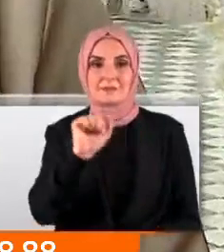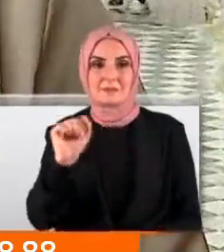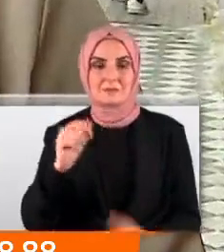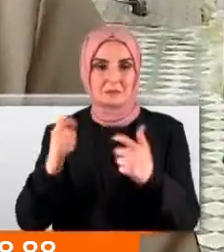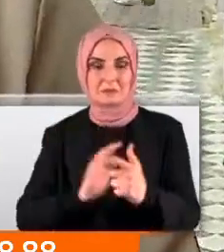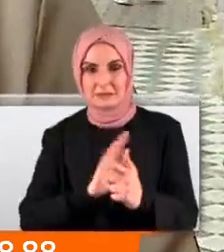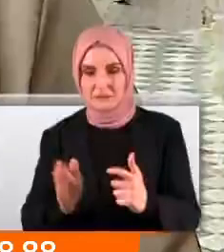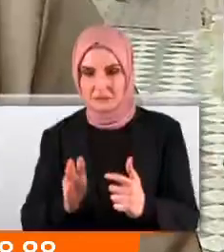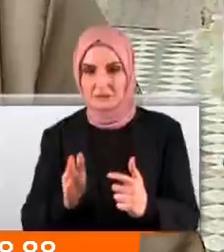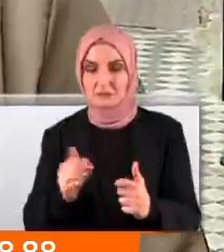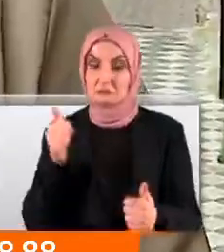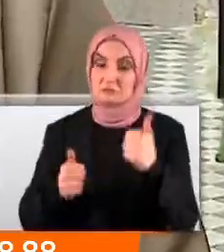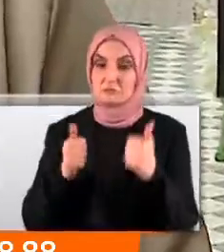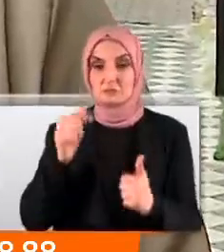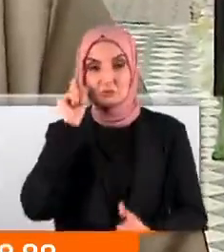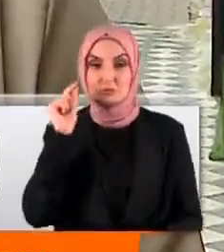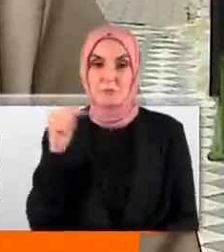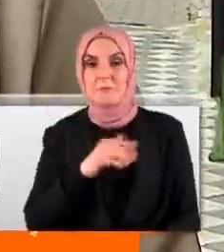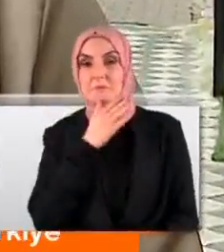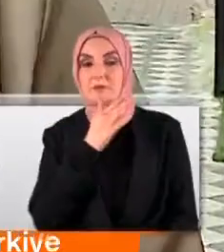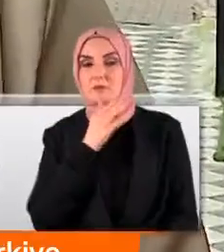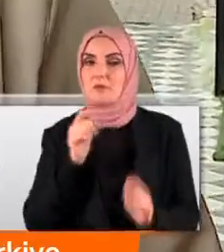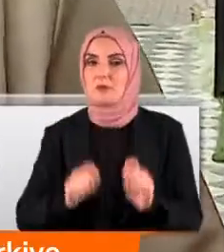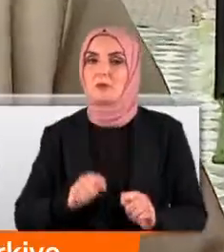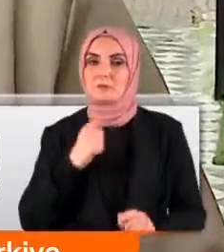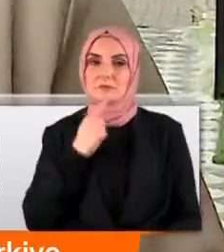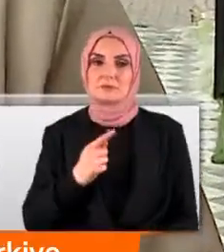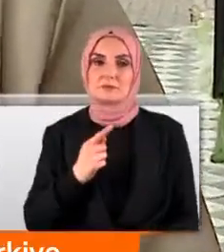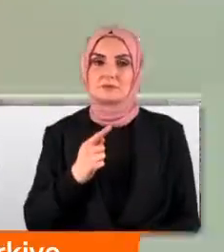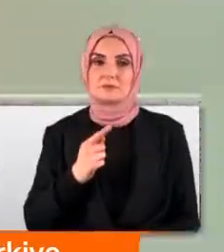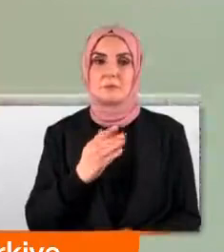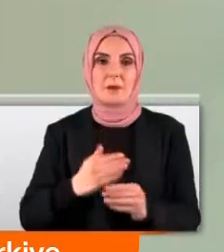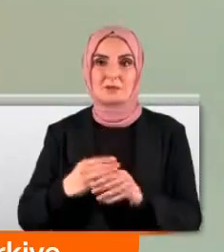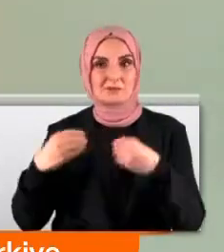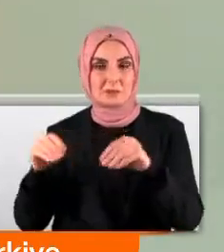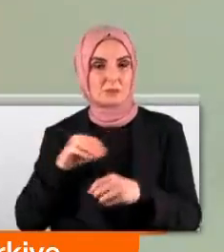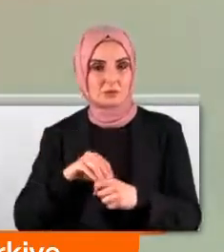Modifiyeleri sökmek için, belki de satmak için ya da elden çıkartmak için almıştır. Tabii olabilir, o da doğru.